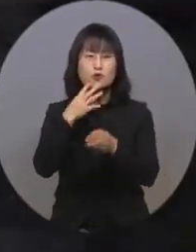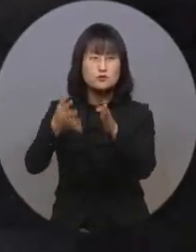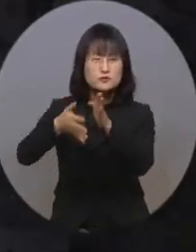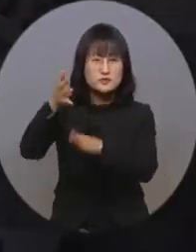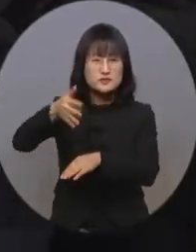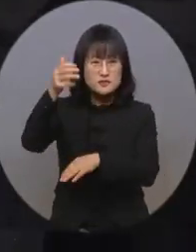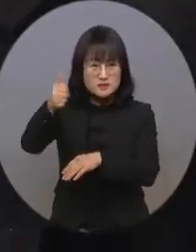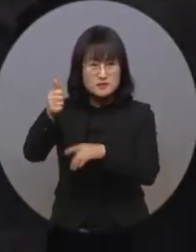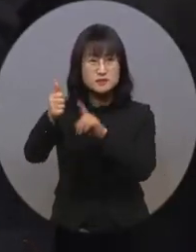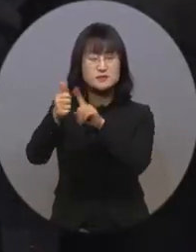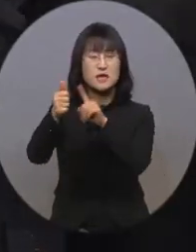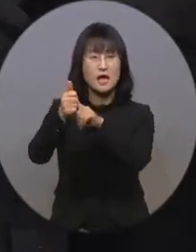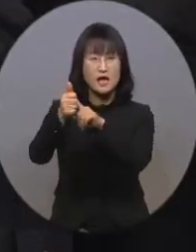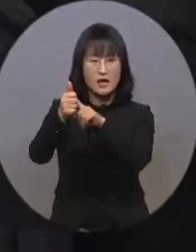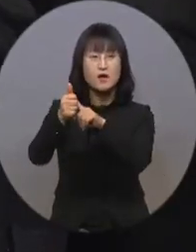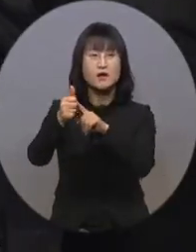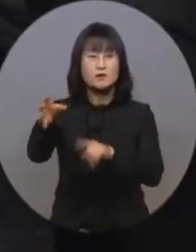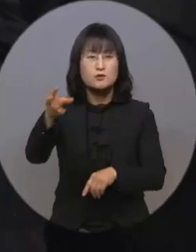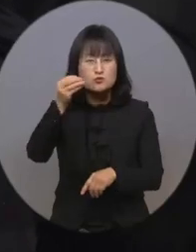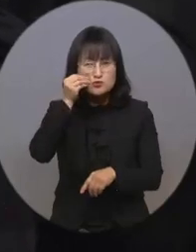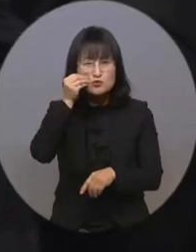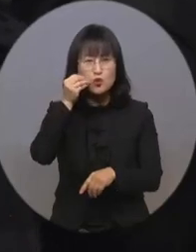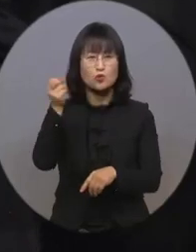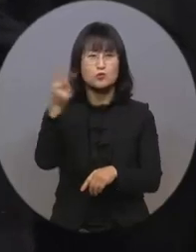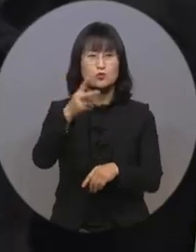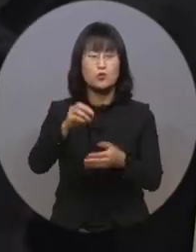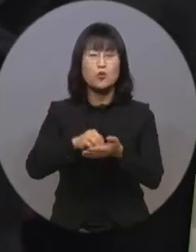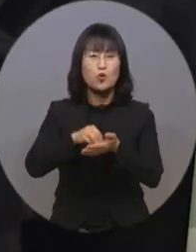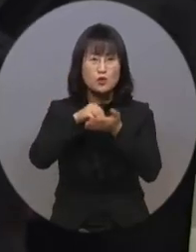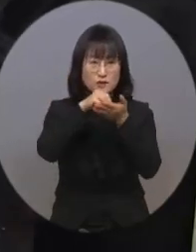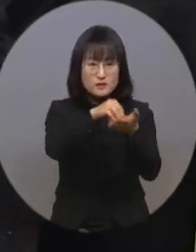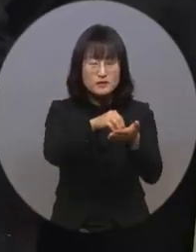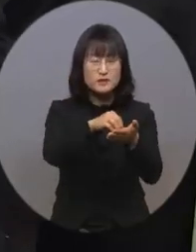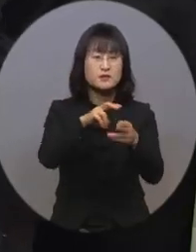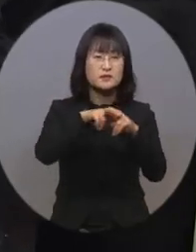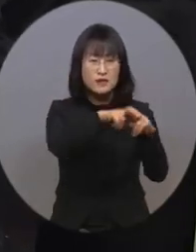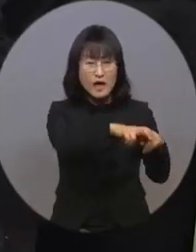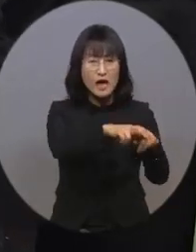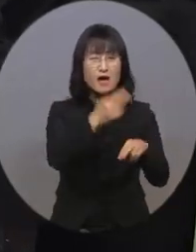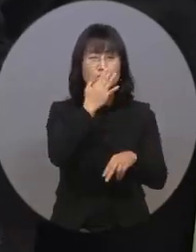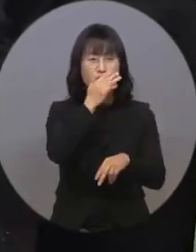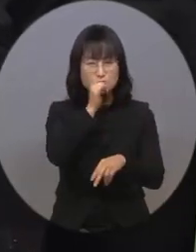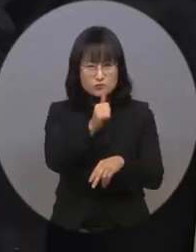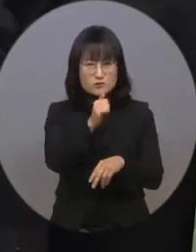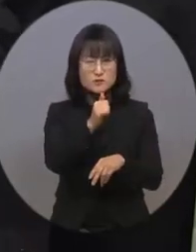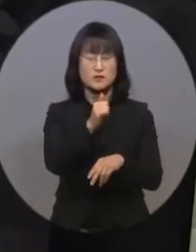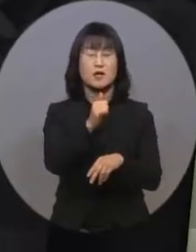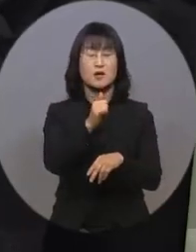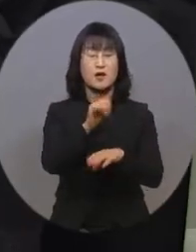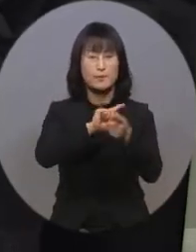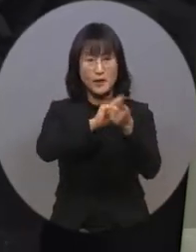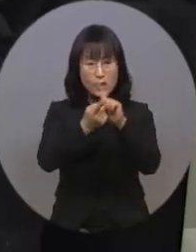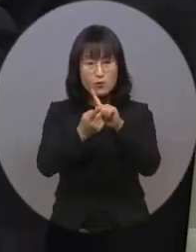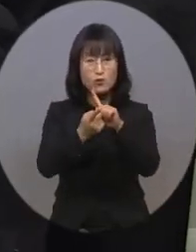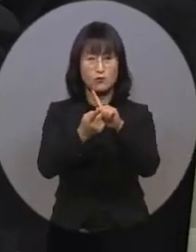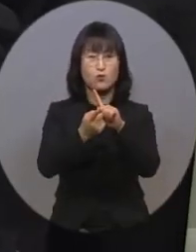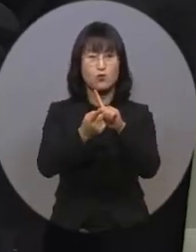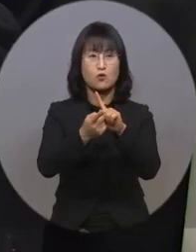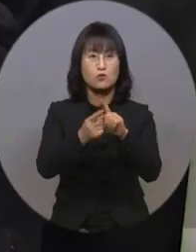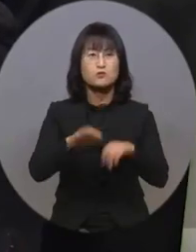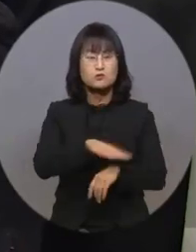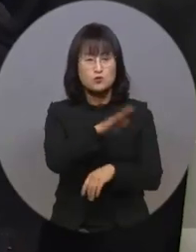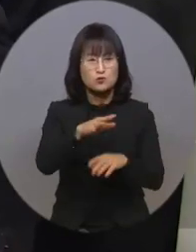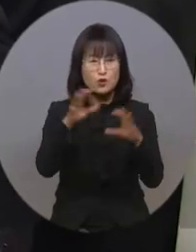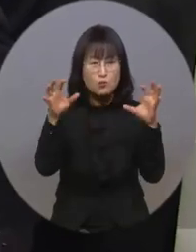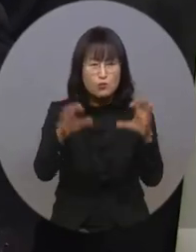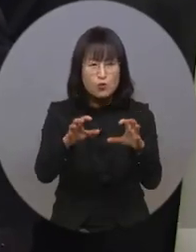오전 시장에 조동한 수용과 그리고 합성역으로 전환해서 우리는 오후